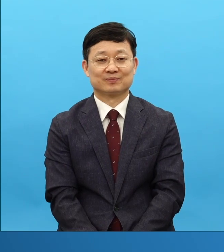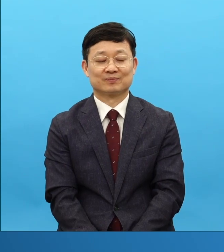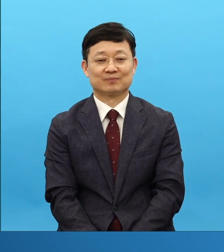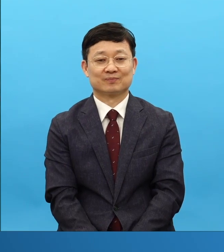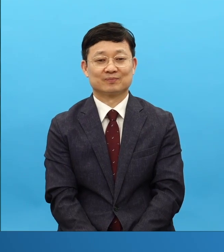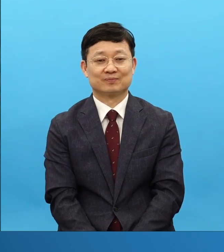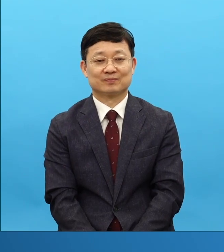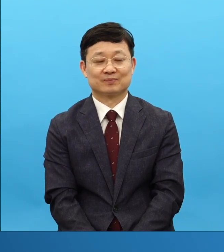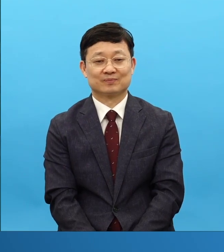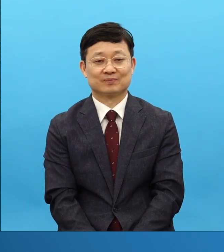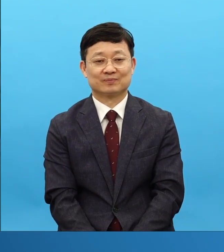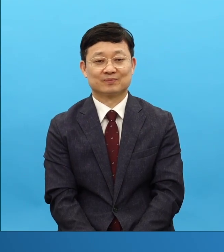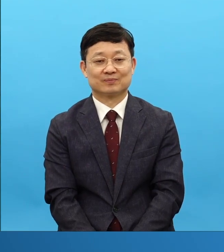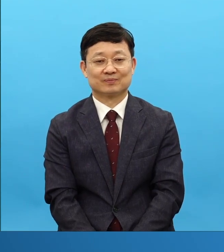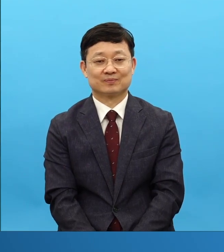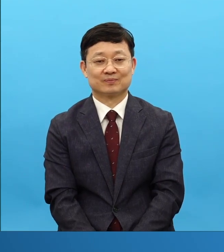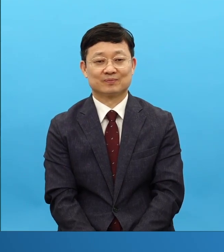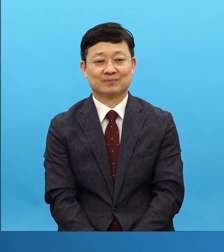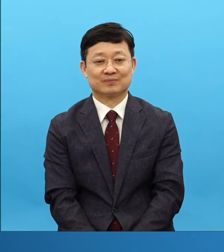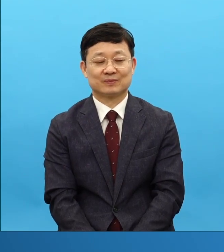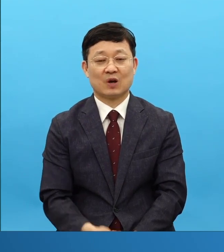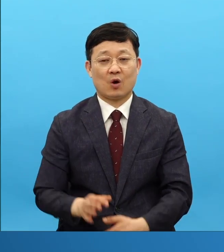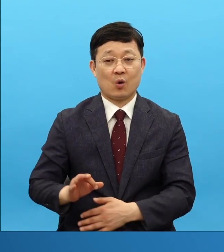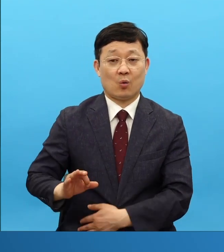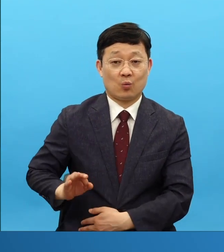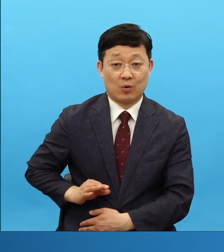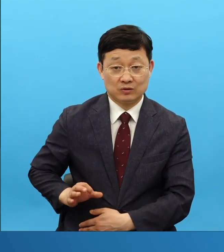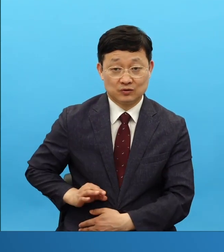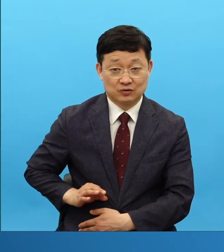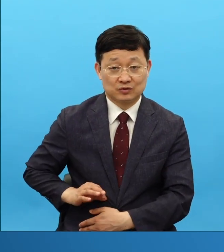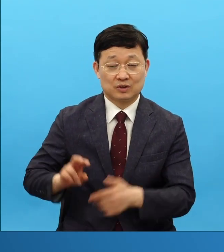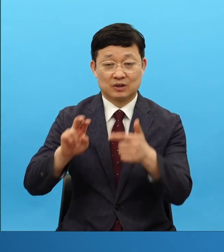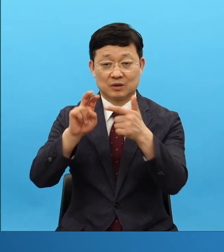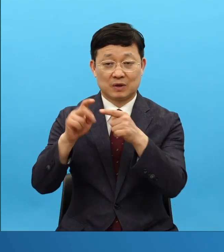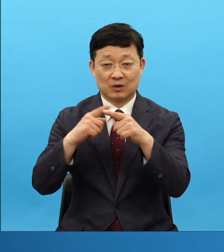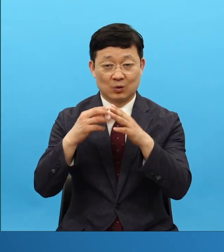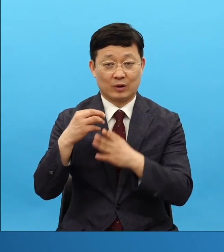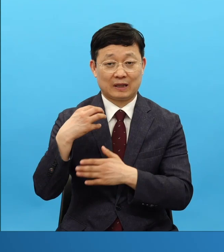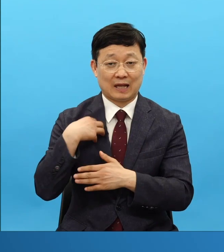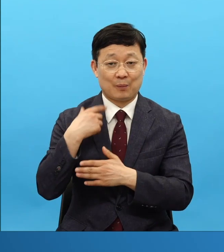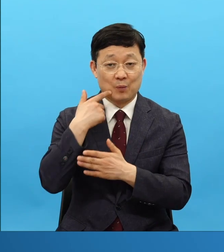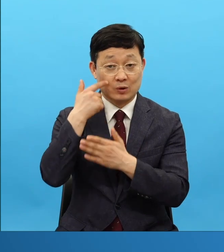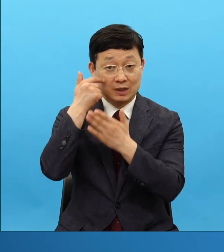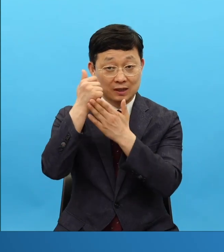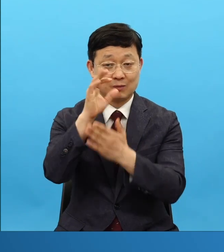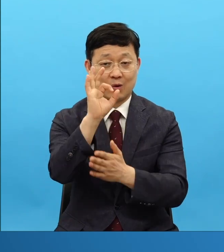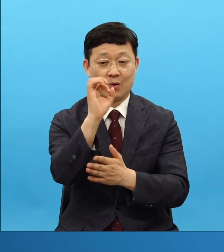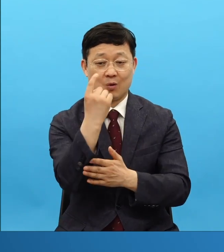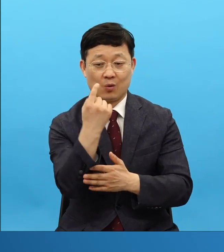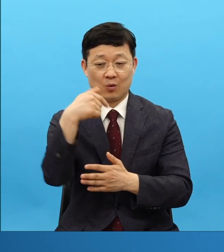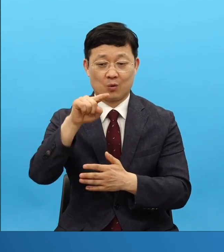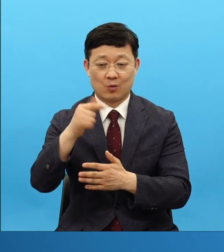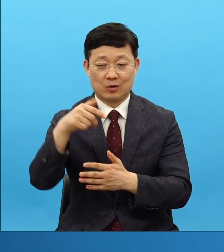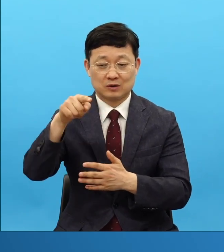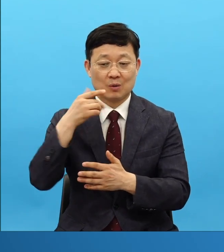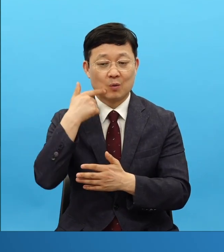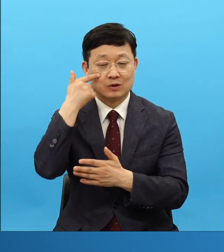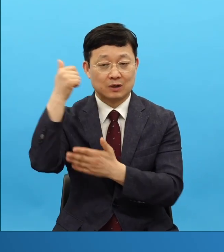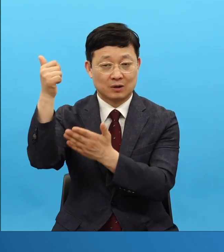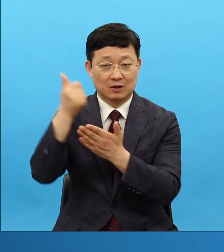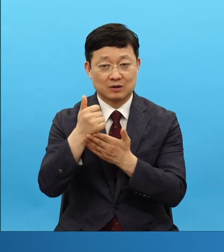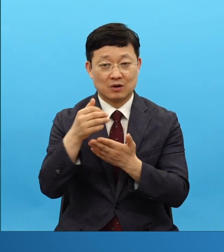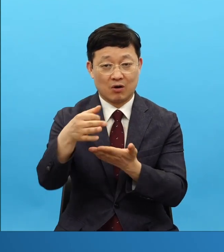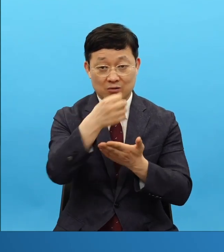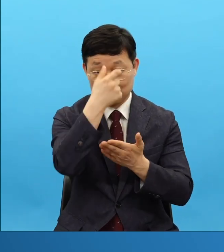강원지의 지회장이시면서 원주 임마누엘 교회 담임 목사님이신 오건성 목사님 나오셔서 헌금 기도 및 축도로